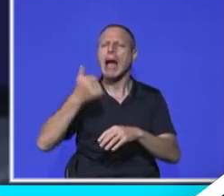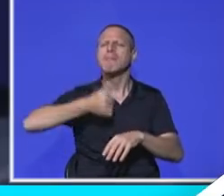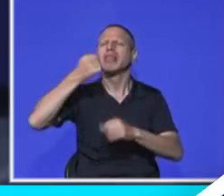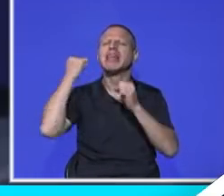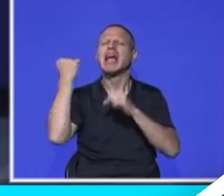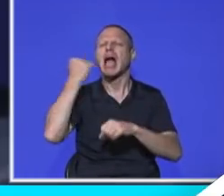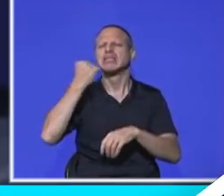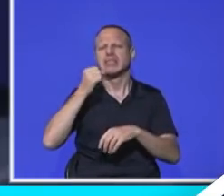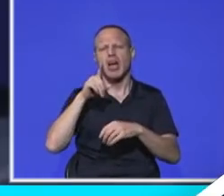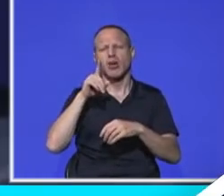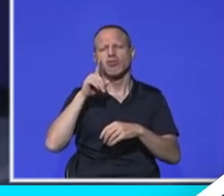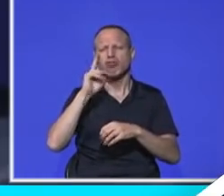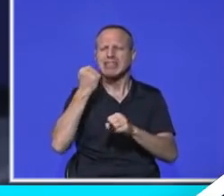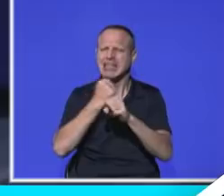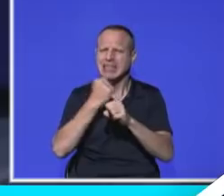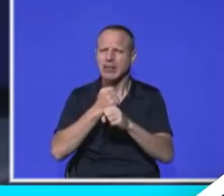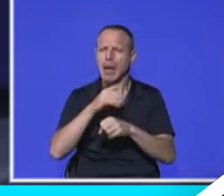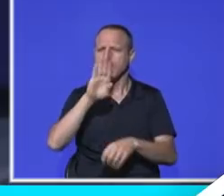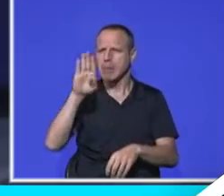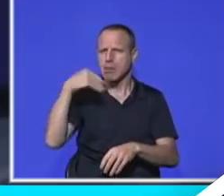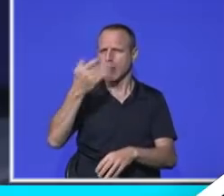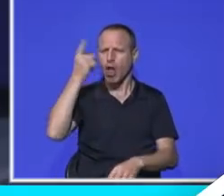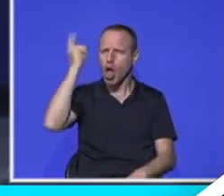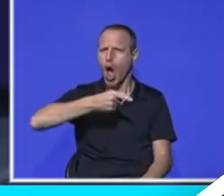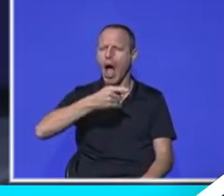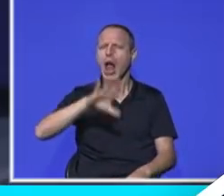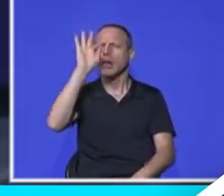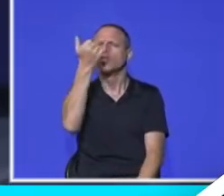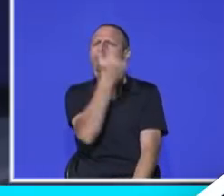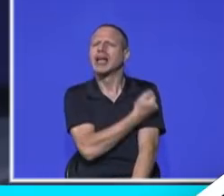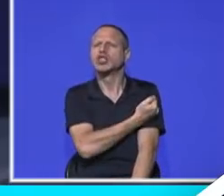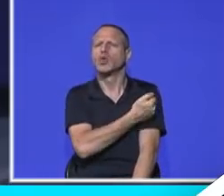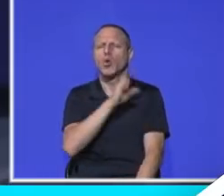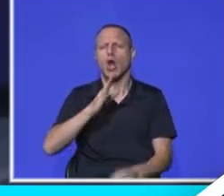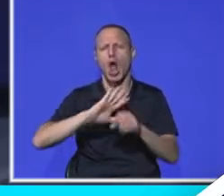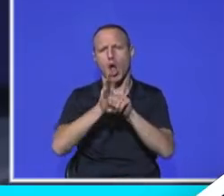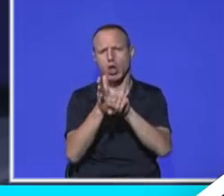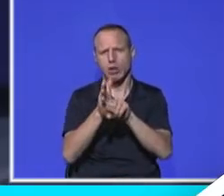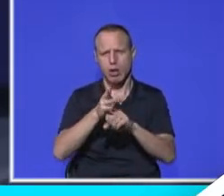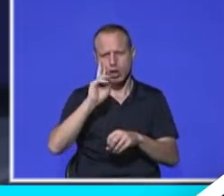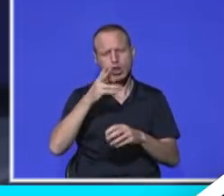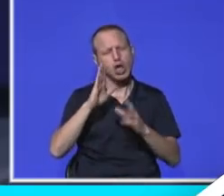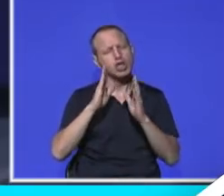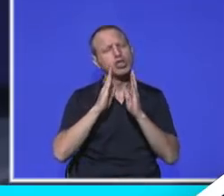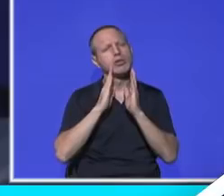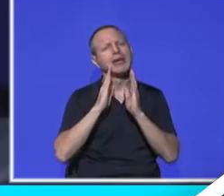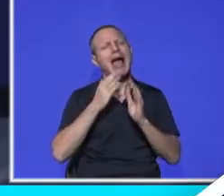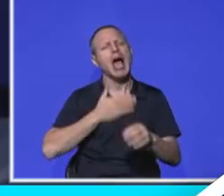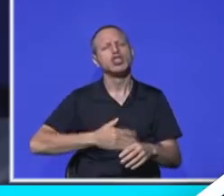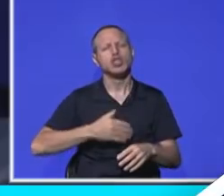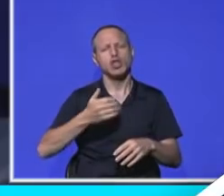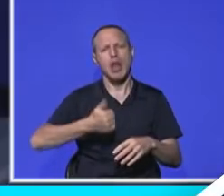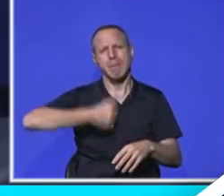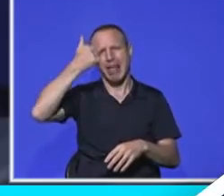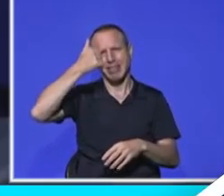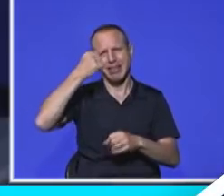אגב למצוא חיסון. נתניהו נתן הוראה למצוא חיסון לקורונה. יש כמיהה למנהיג שיעשה סדר במדינה. הכאוס